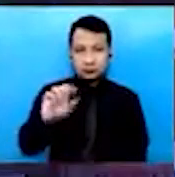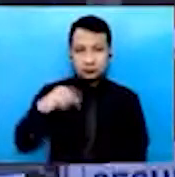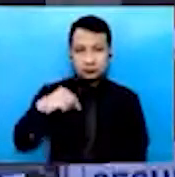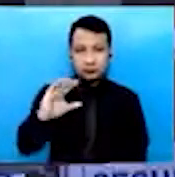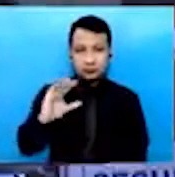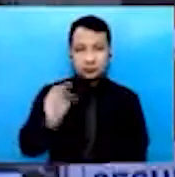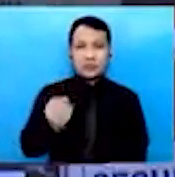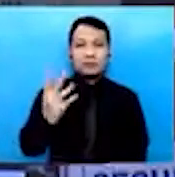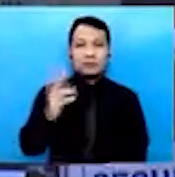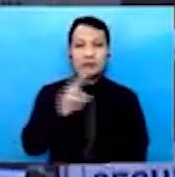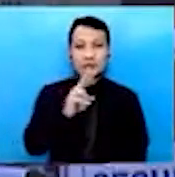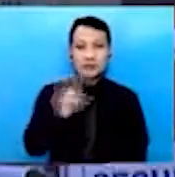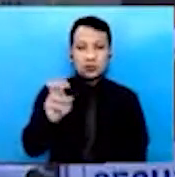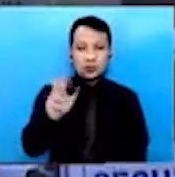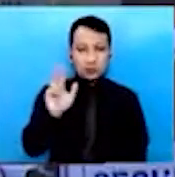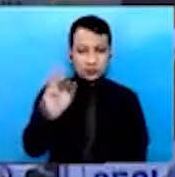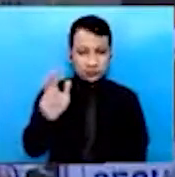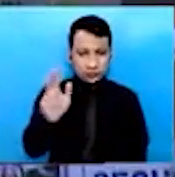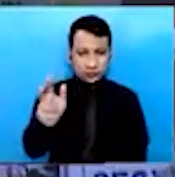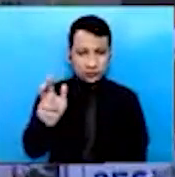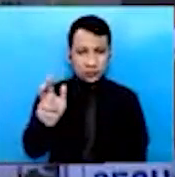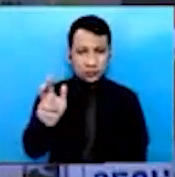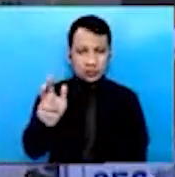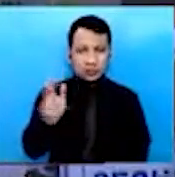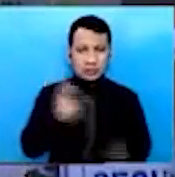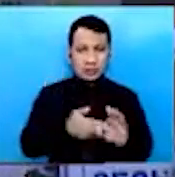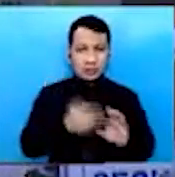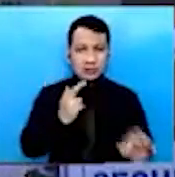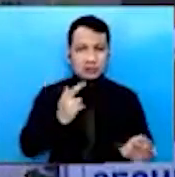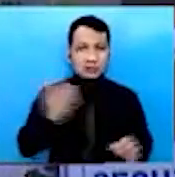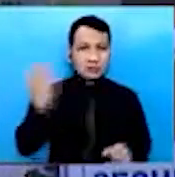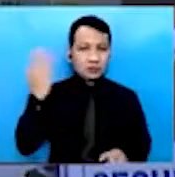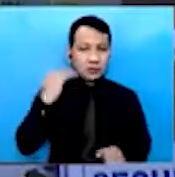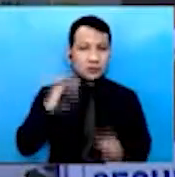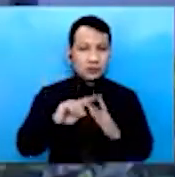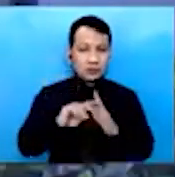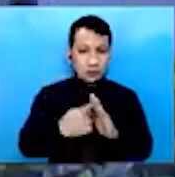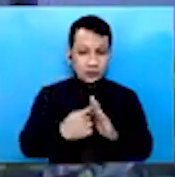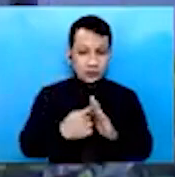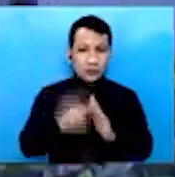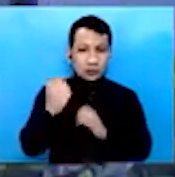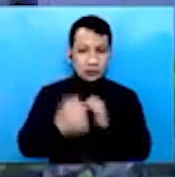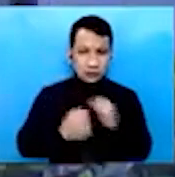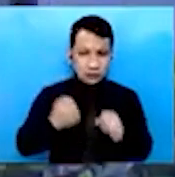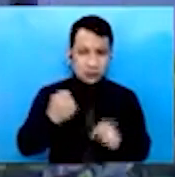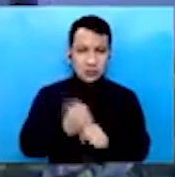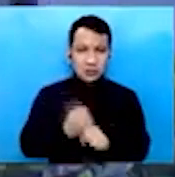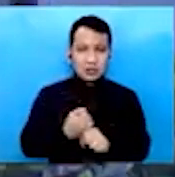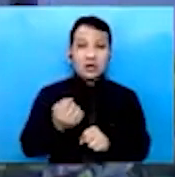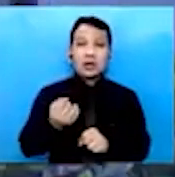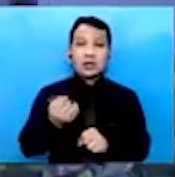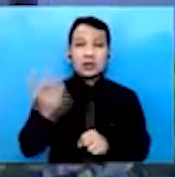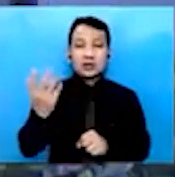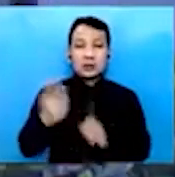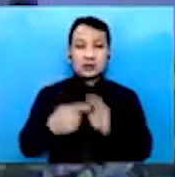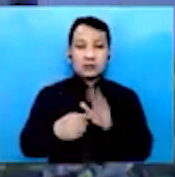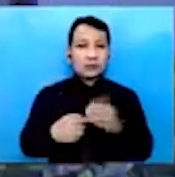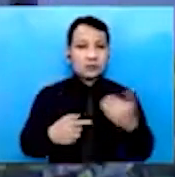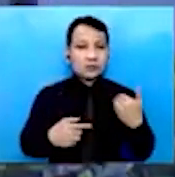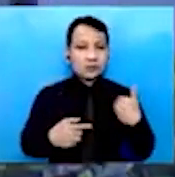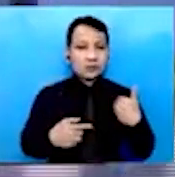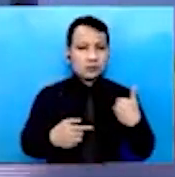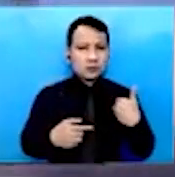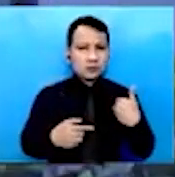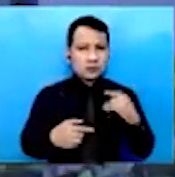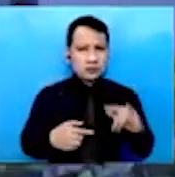nasa 230 health workers na ang nag-resign mula na magsimula ang taon. Ang ilan sa kanila, hindi naman daw